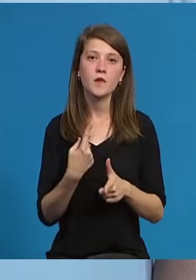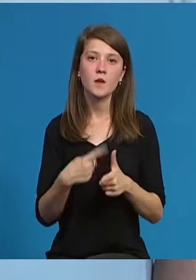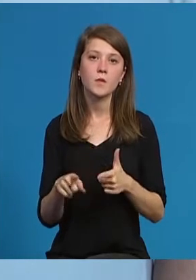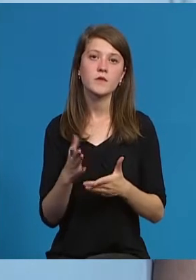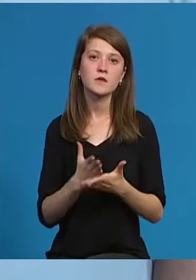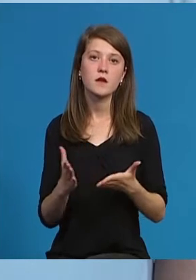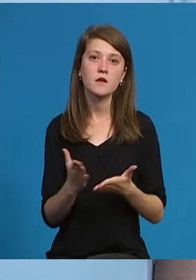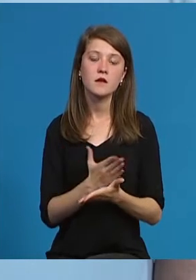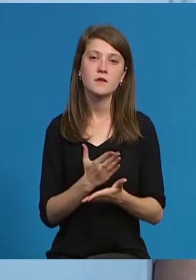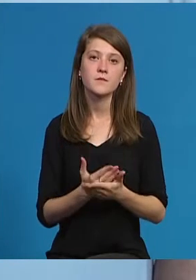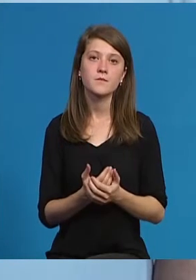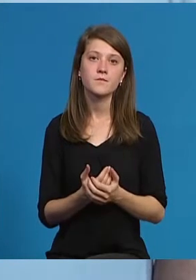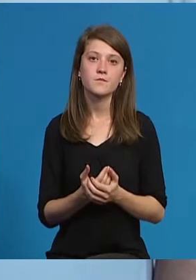взагалі,